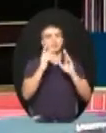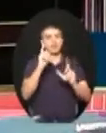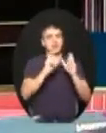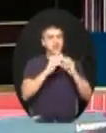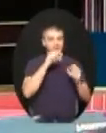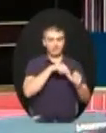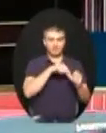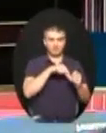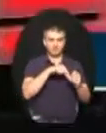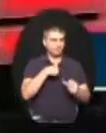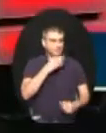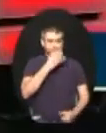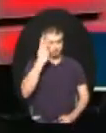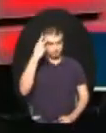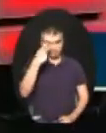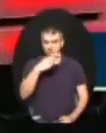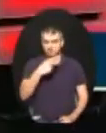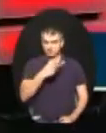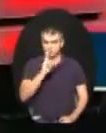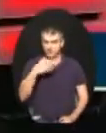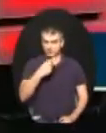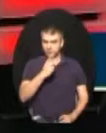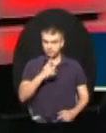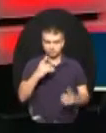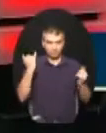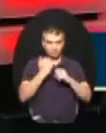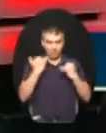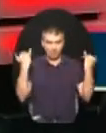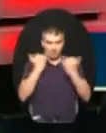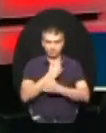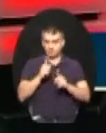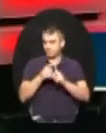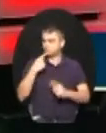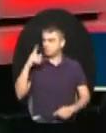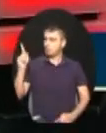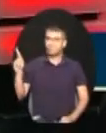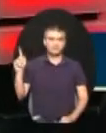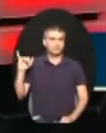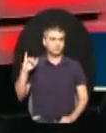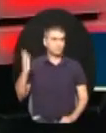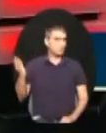לכפר הזה. אז אני רוצה לשאול אותך, פרופסור נורית פלד אלחן, יכול להיות שיש פה איזושהי הטעיה, כפי שאומר פה וסים יונס,